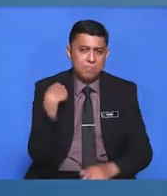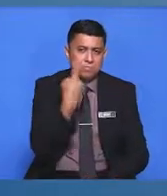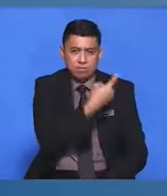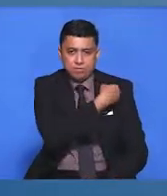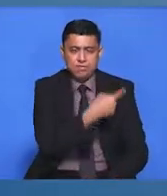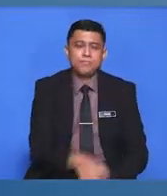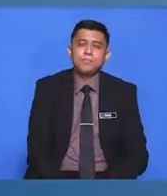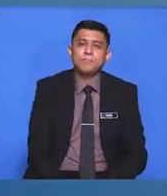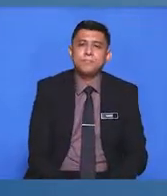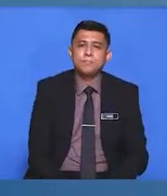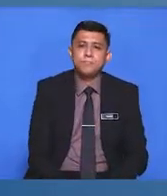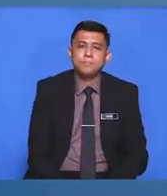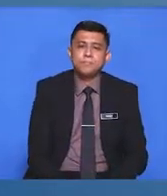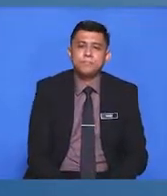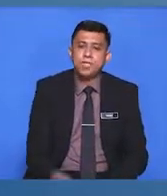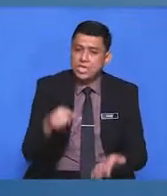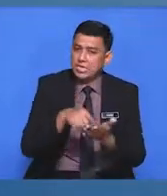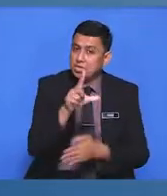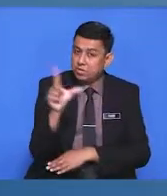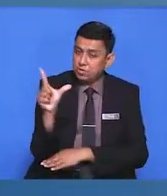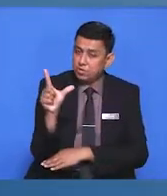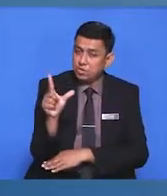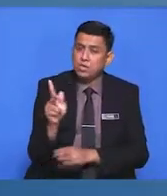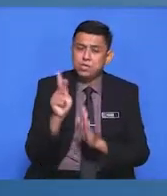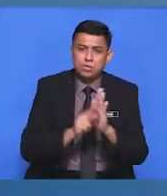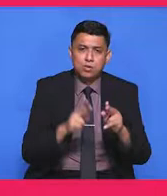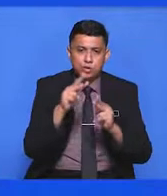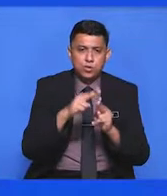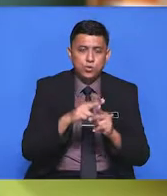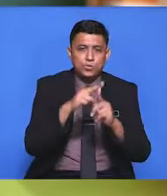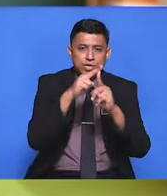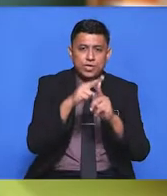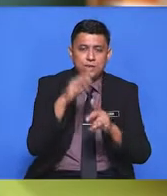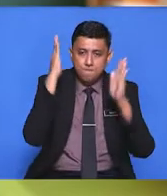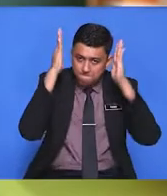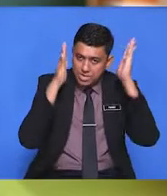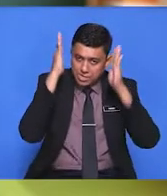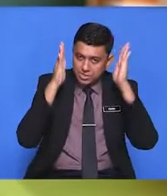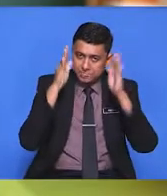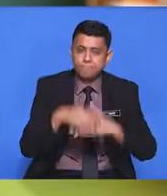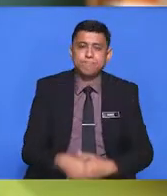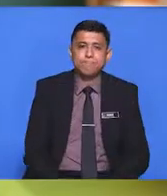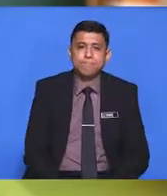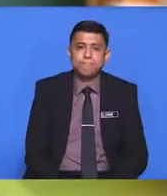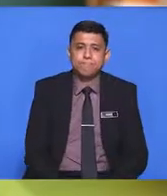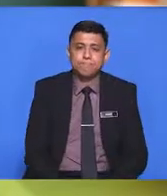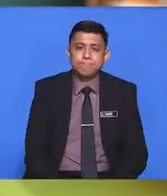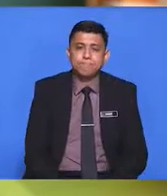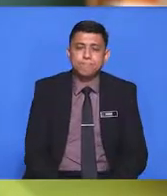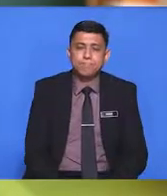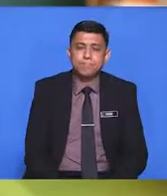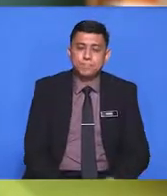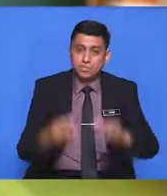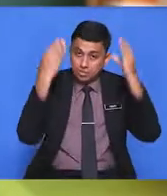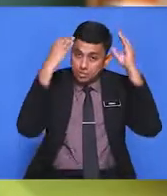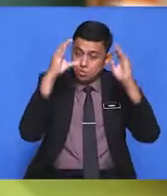Inilah keunikan Malaysia. Cikgu harap dengan video yang kita